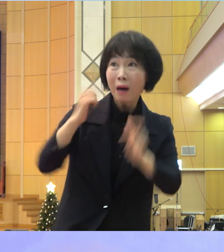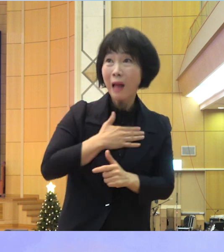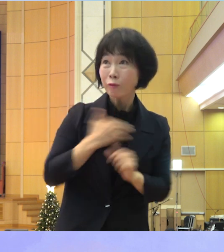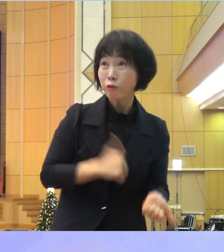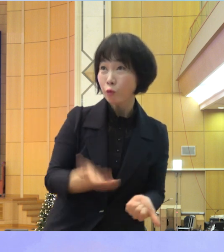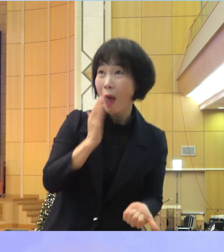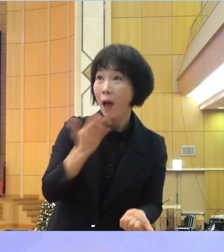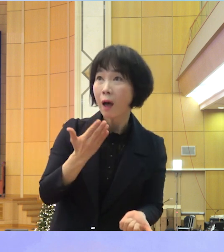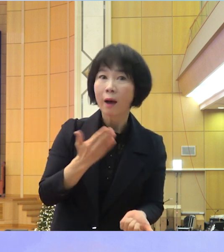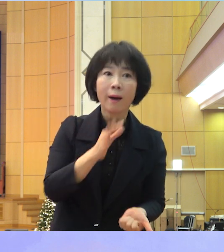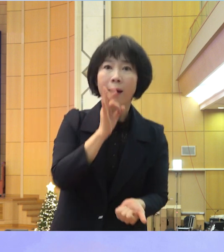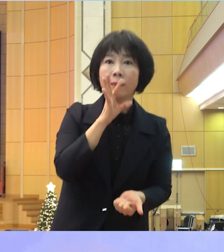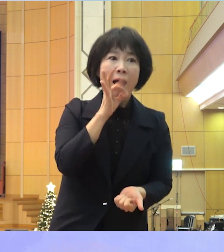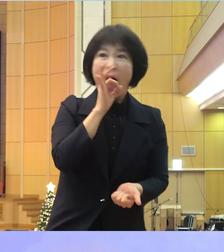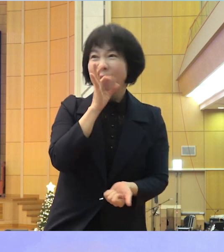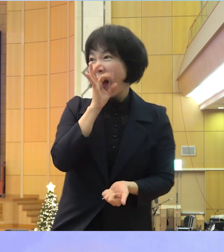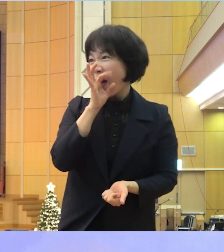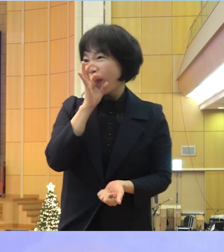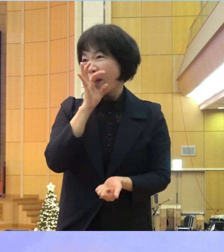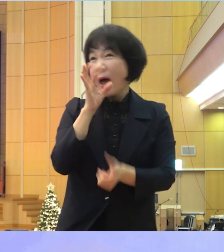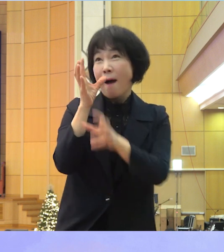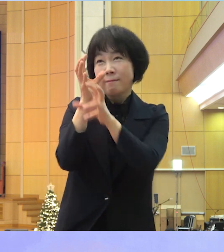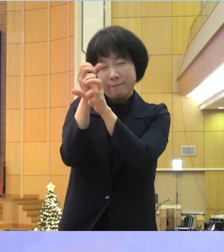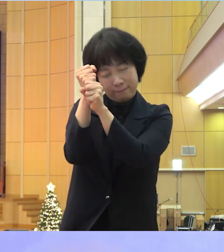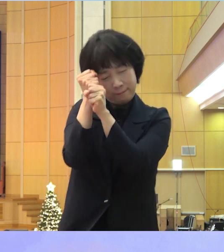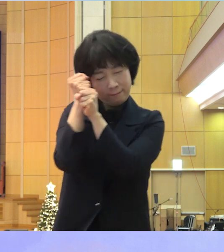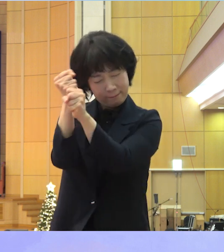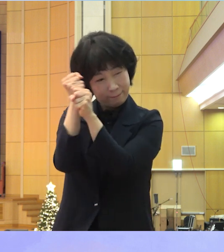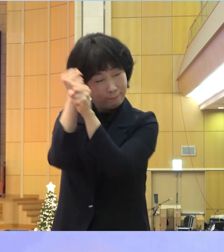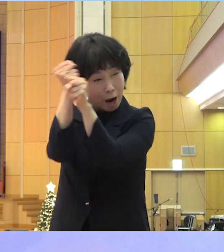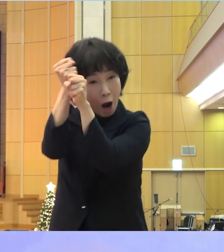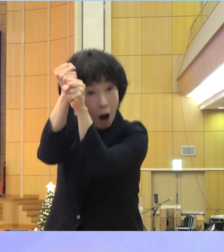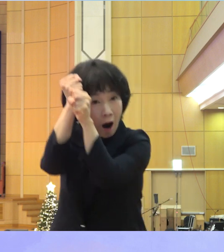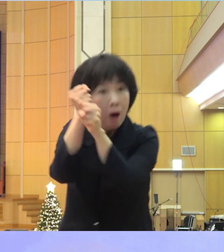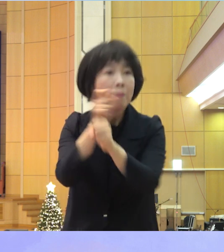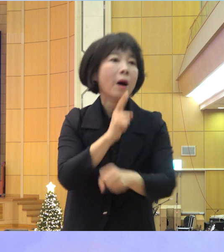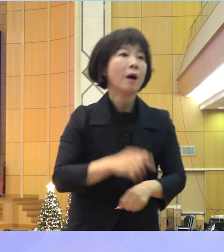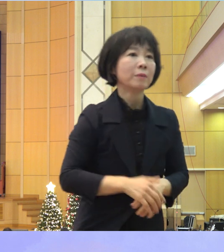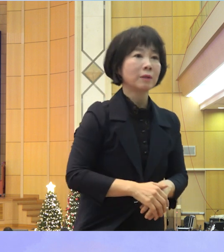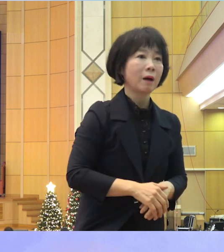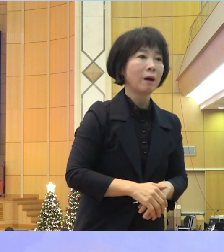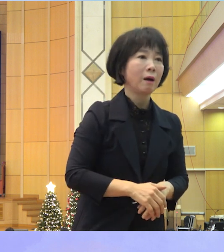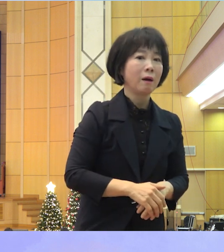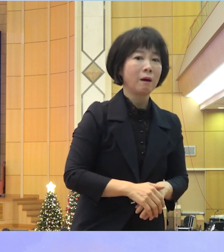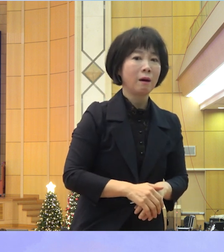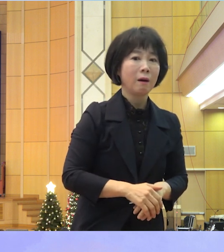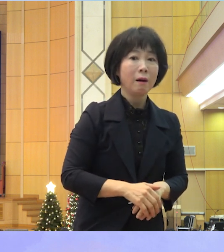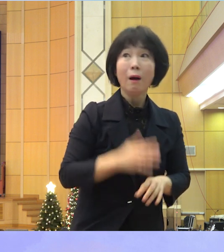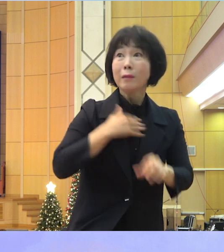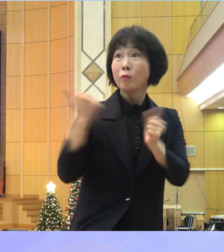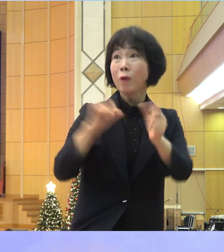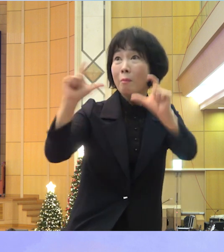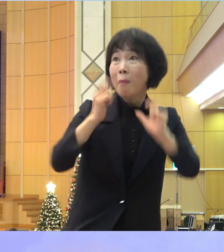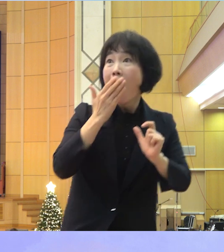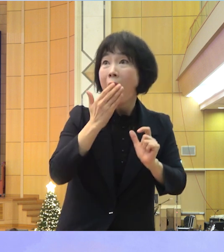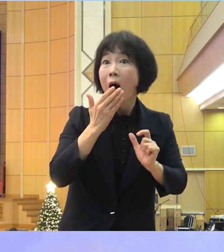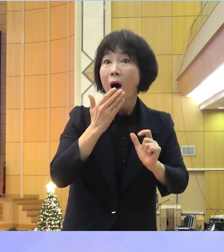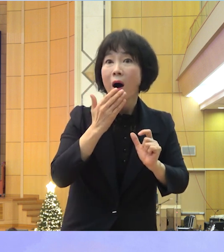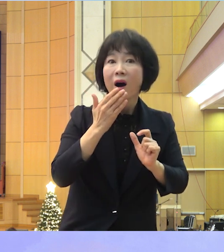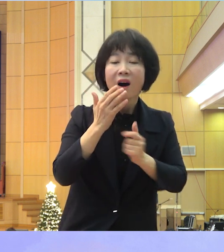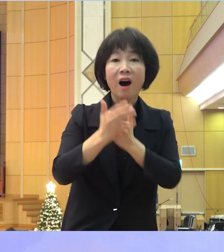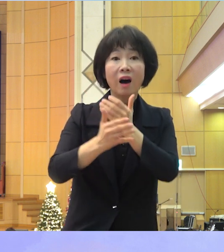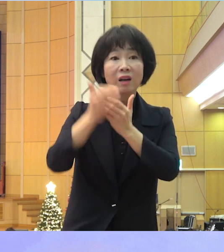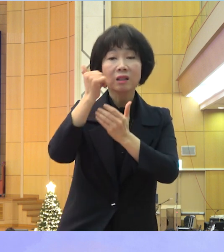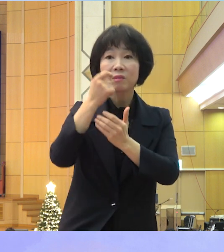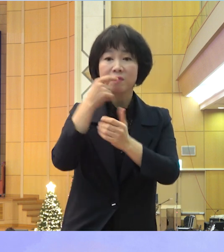낫겠지, 고쳐지겠지, 이렇게 생각했는데 도저히 살지 못하고 죽는다고 하니까, 그것도